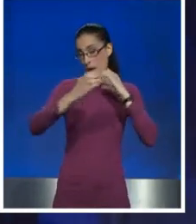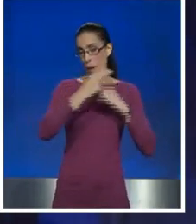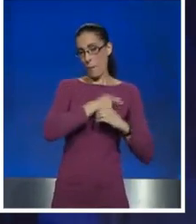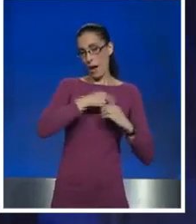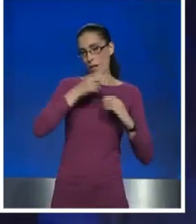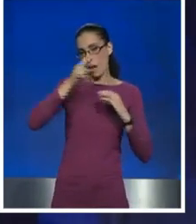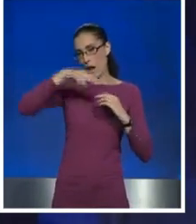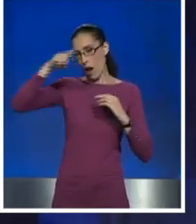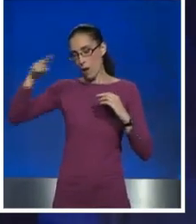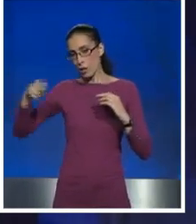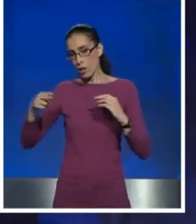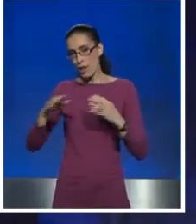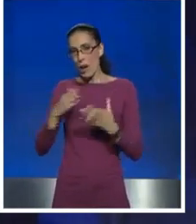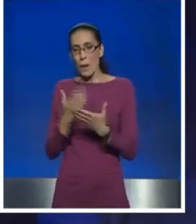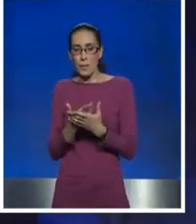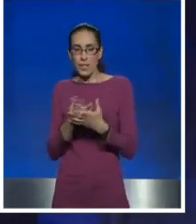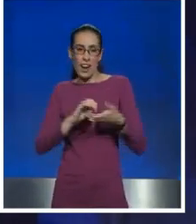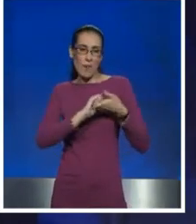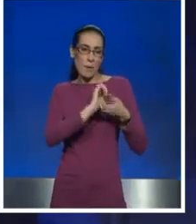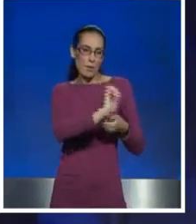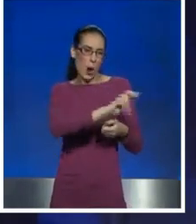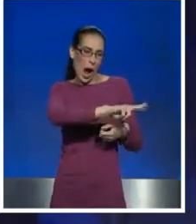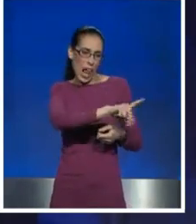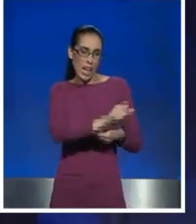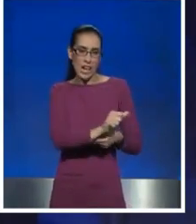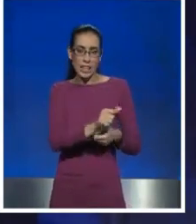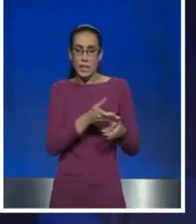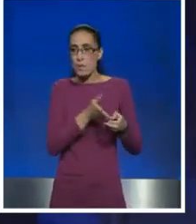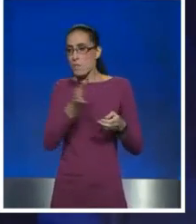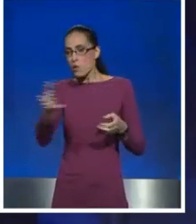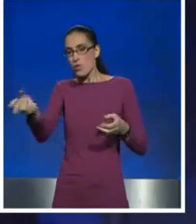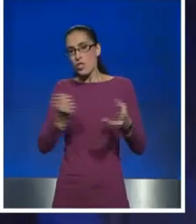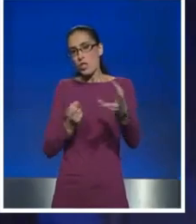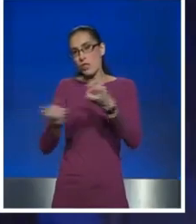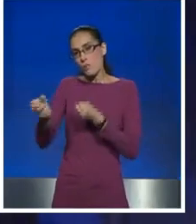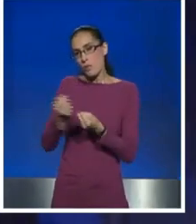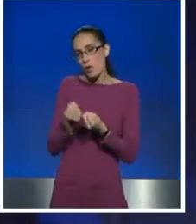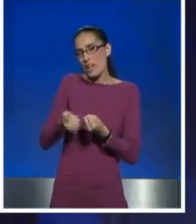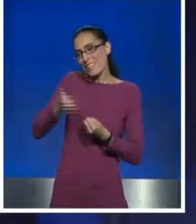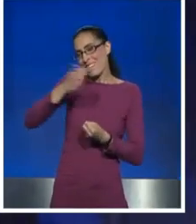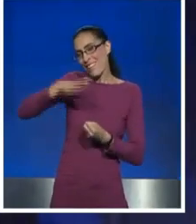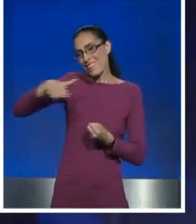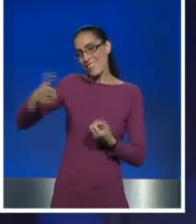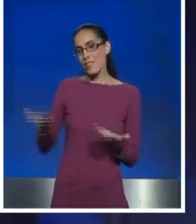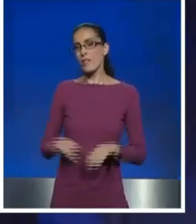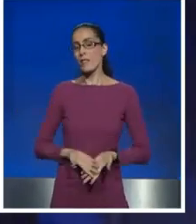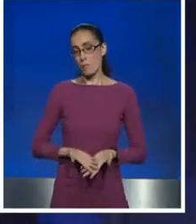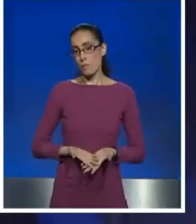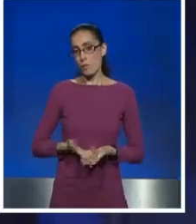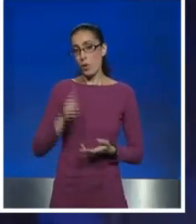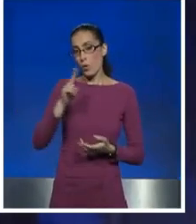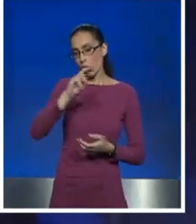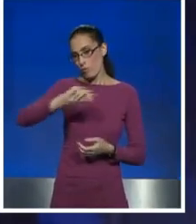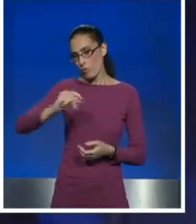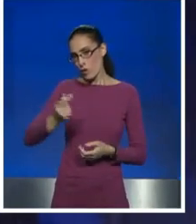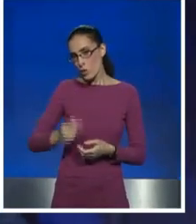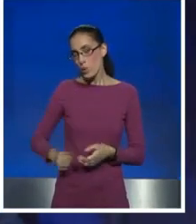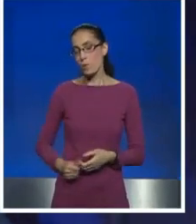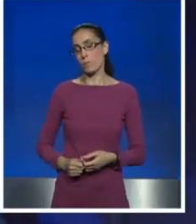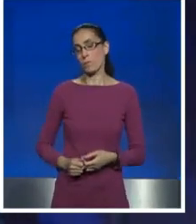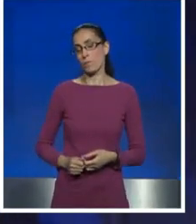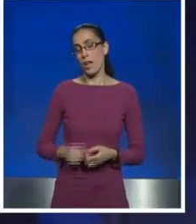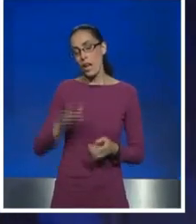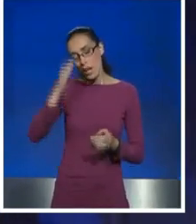tiegħu imorru jiġibu għawdex minn 40,000 għal 140,000, da mhux kollu ovvju se tiġi f'dal-pajjiż. Mela